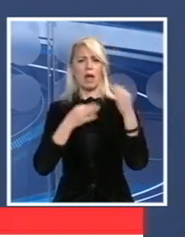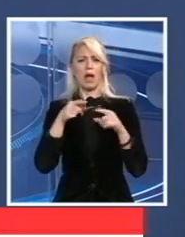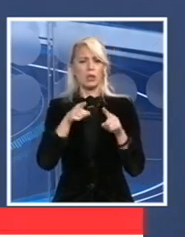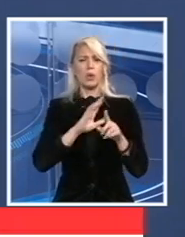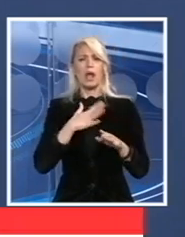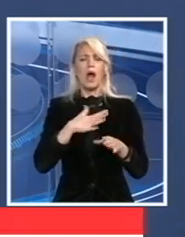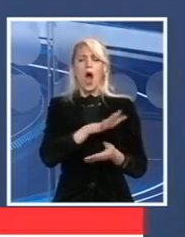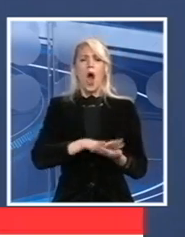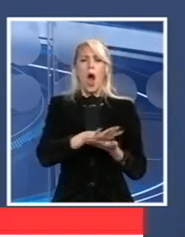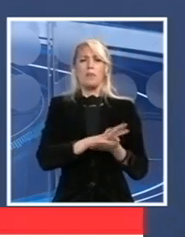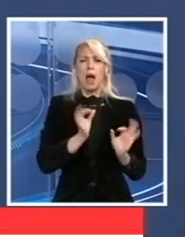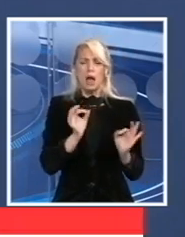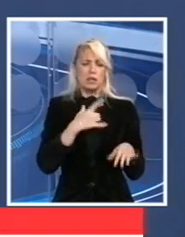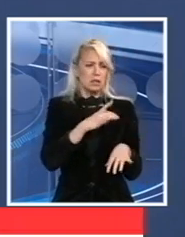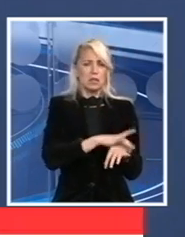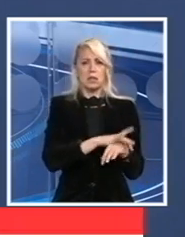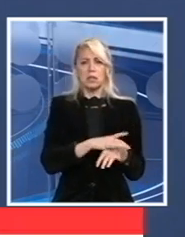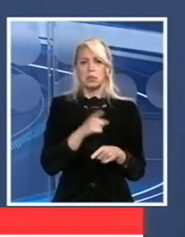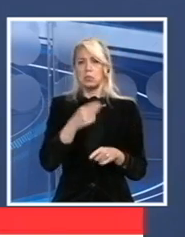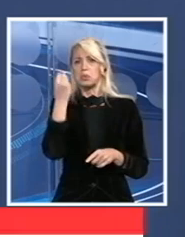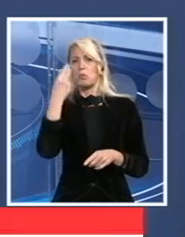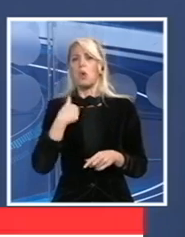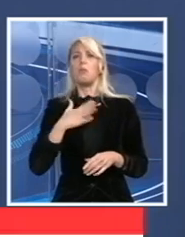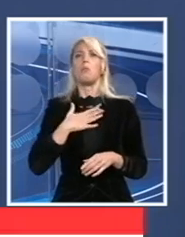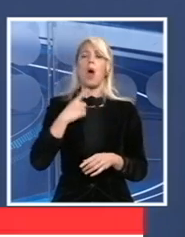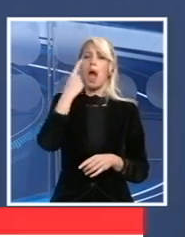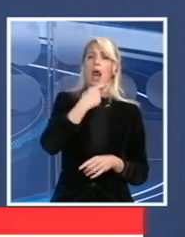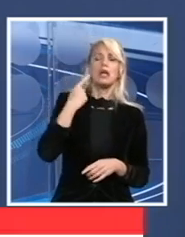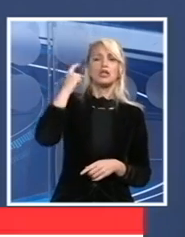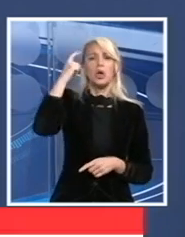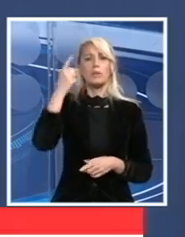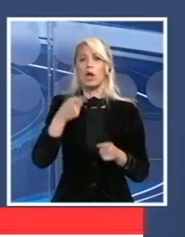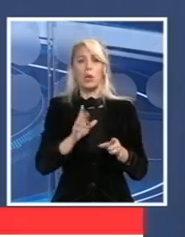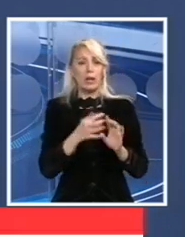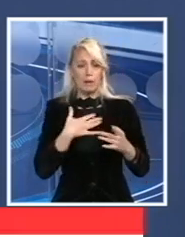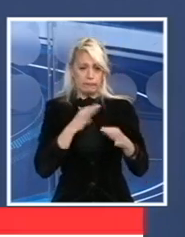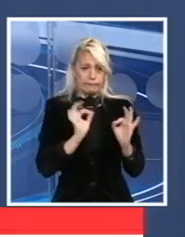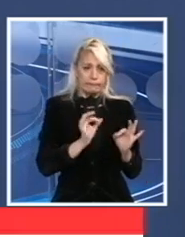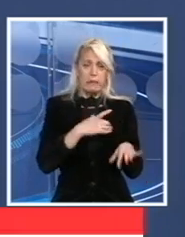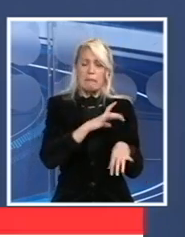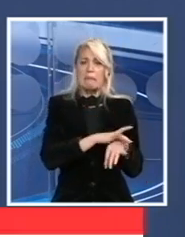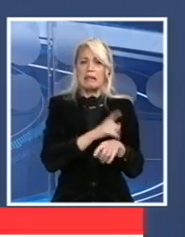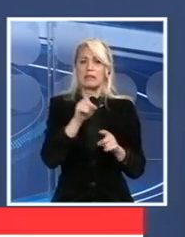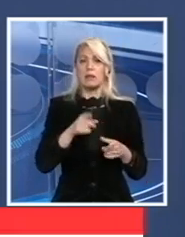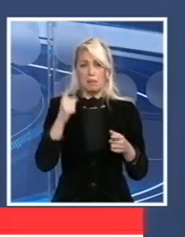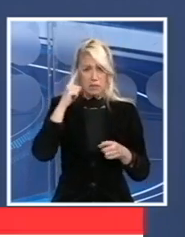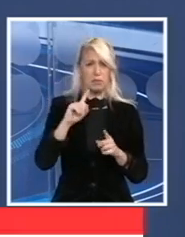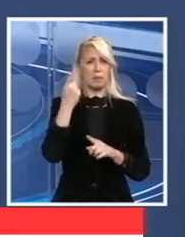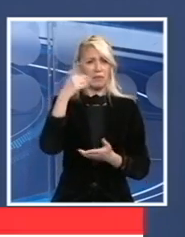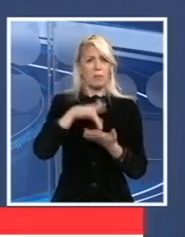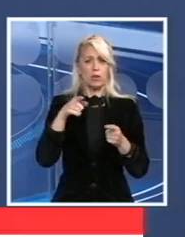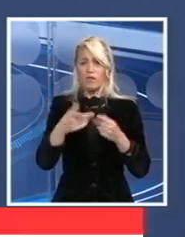neka naša subjektivna mišljenja za određena pitanja, ali mislim da je pre svega ova konferencija zamišljena